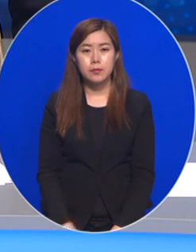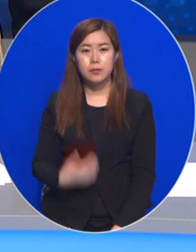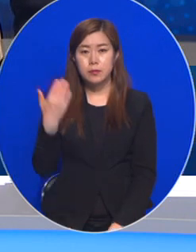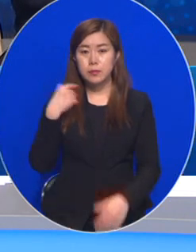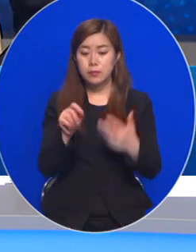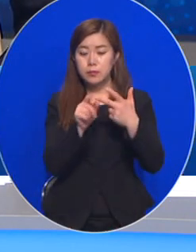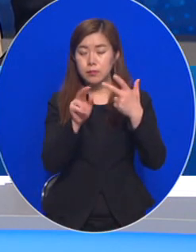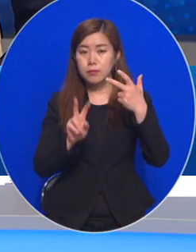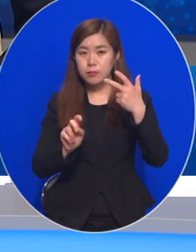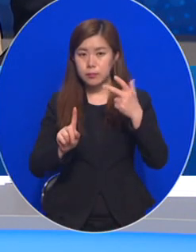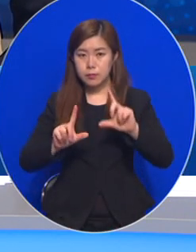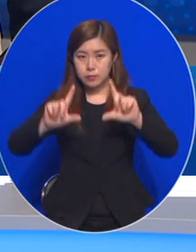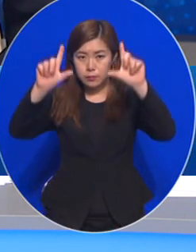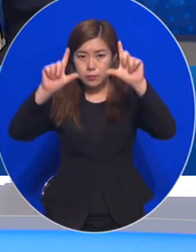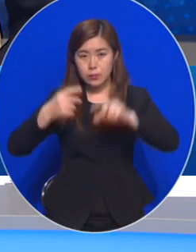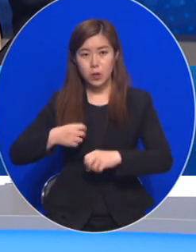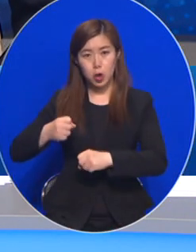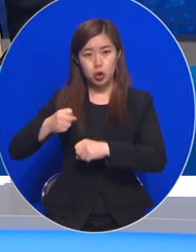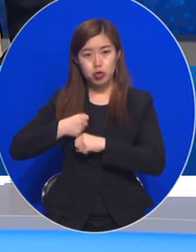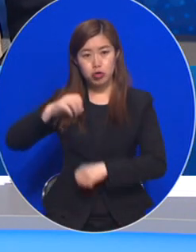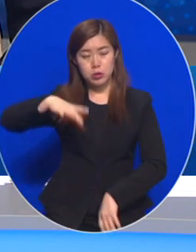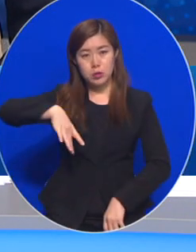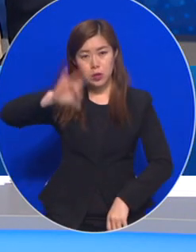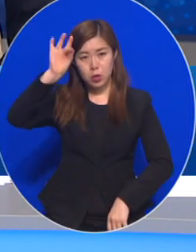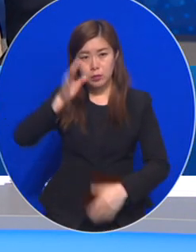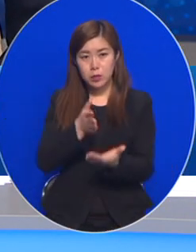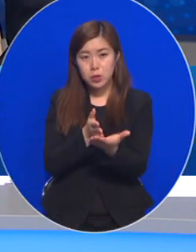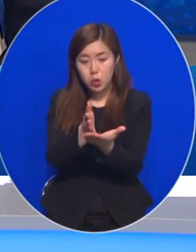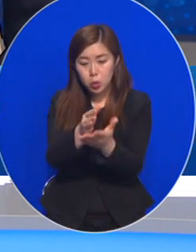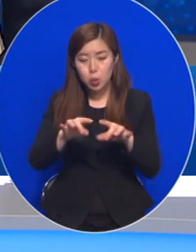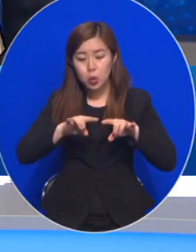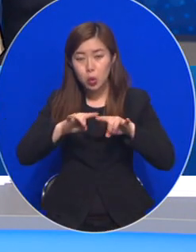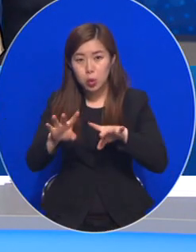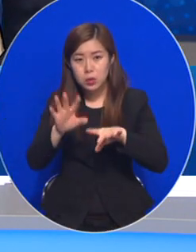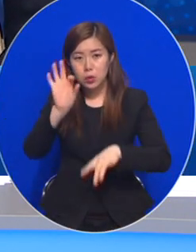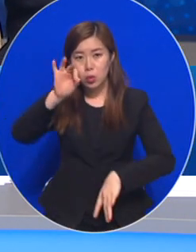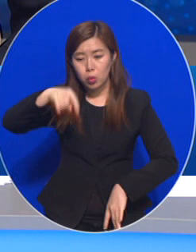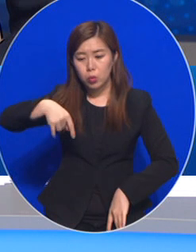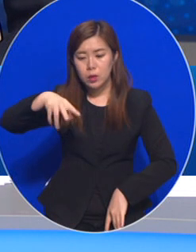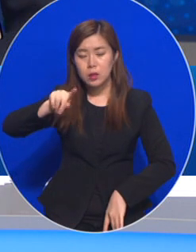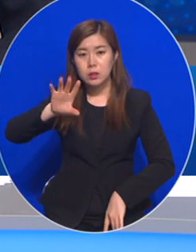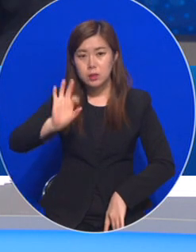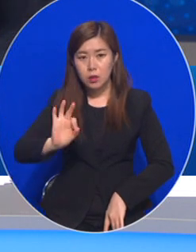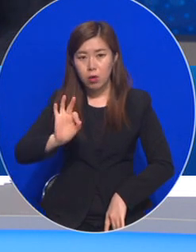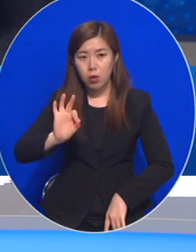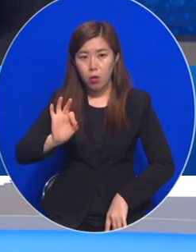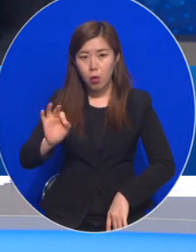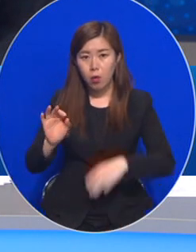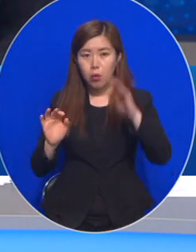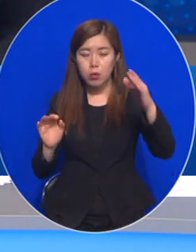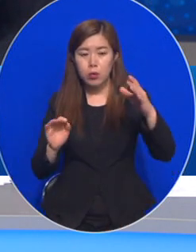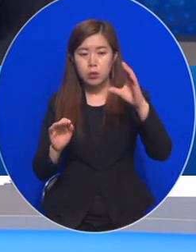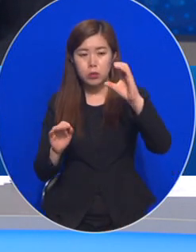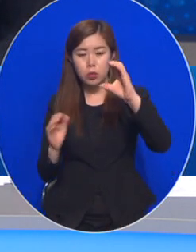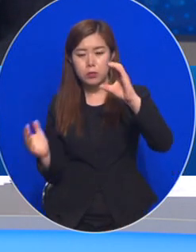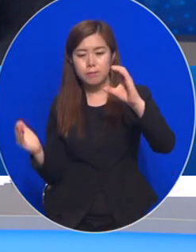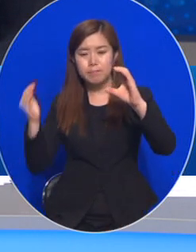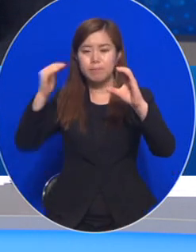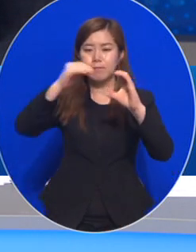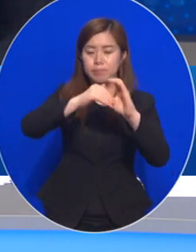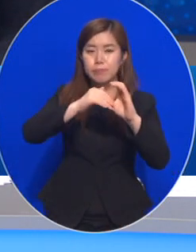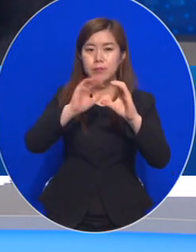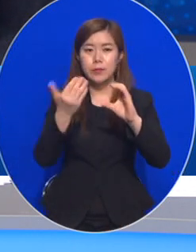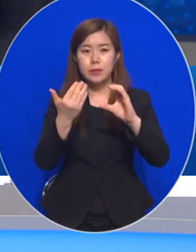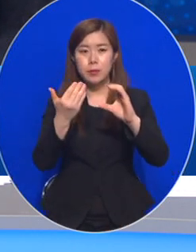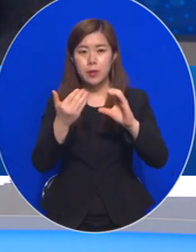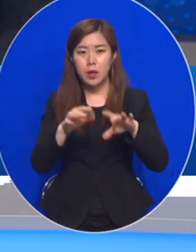지난 21일 발사된 우리군 최초 전용 통신 위성 않아 cc2 오악 외도 안착에 성공했습니다 전파 교란